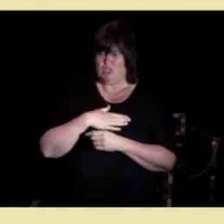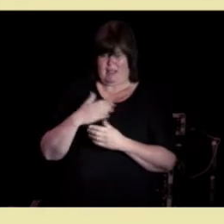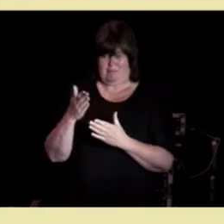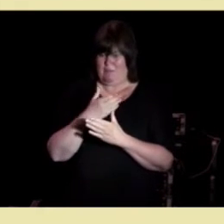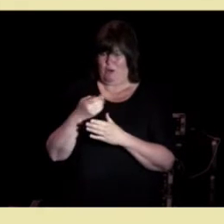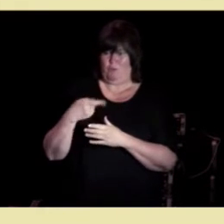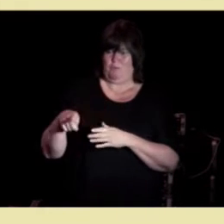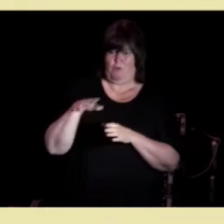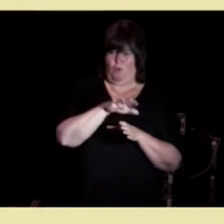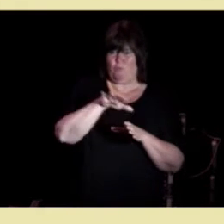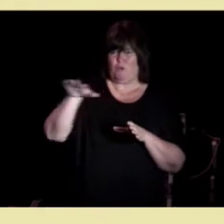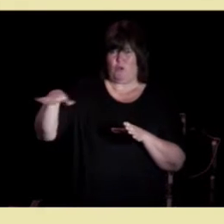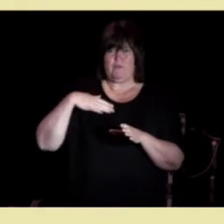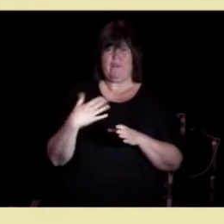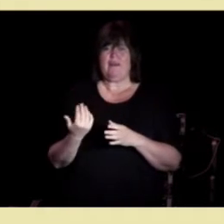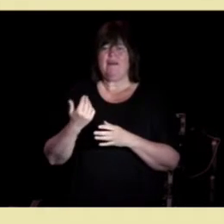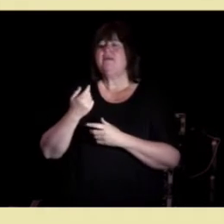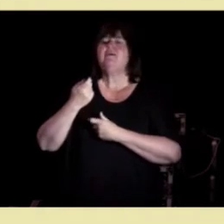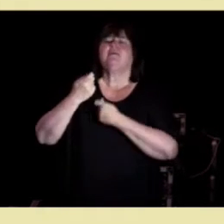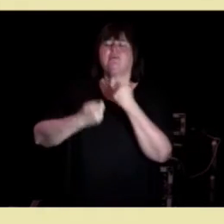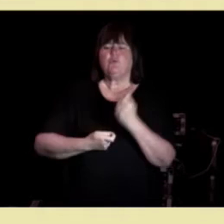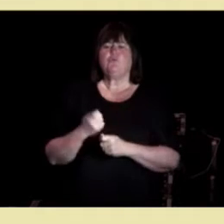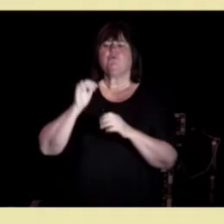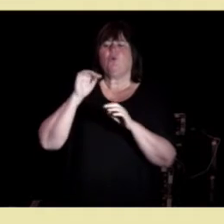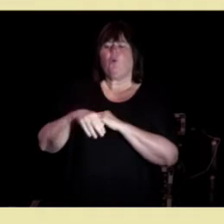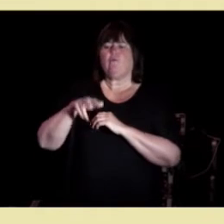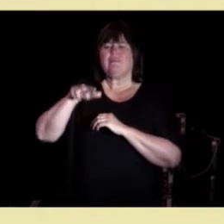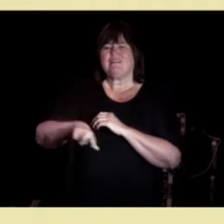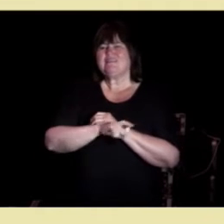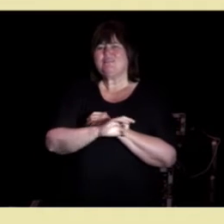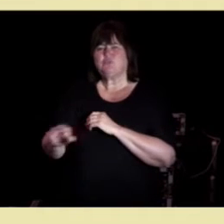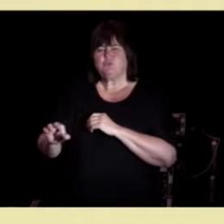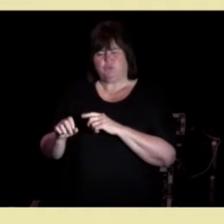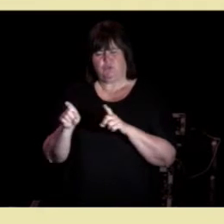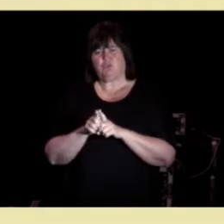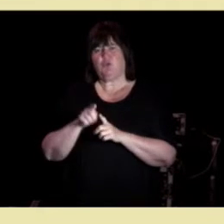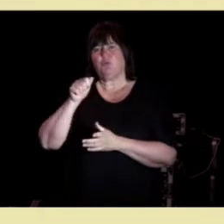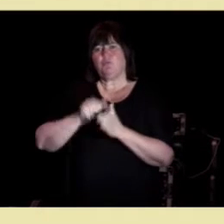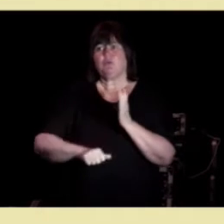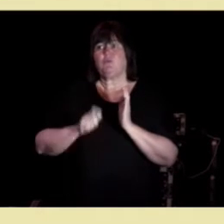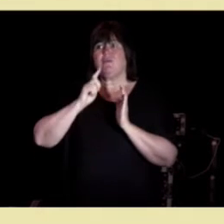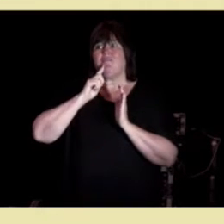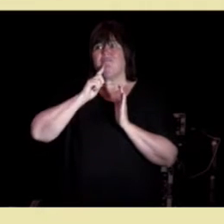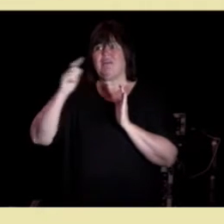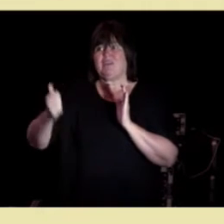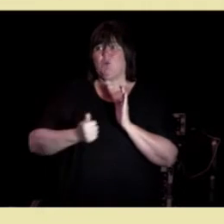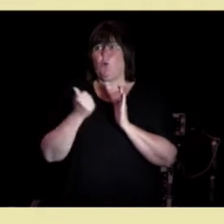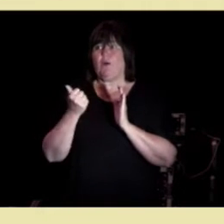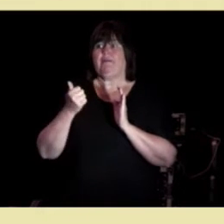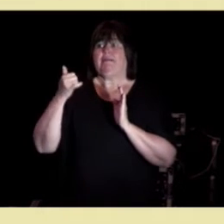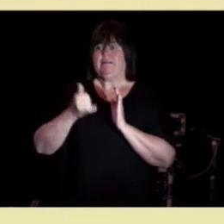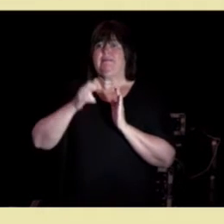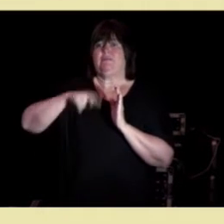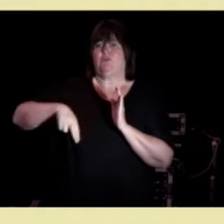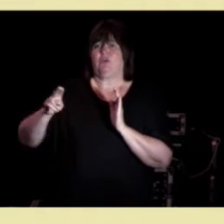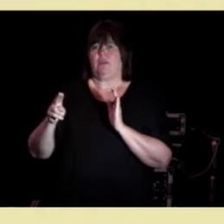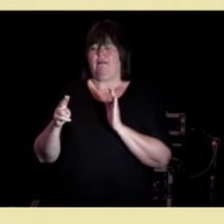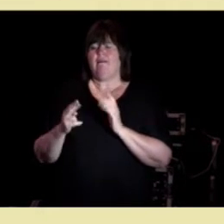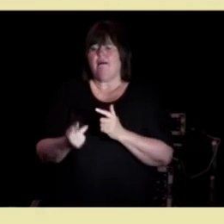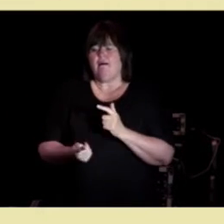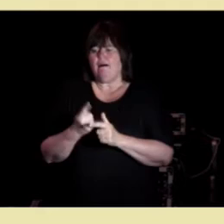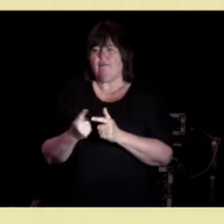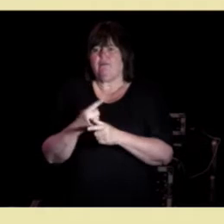områdene. Det utføres over 13 000 slike operasjoner per år i Norge. Antallet